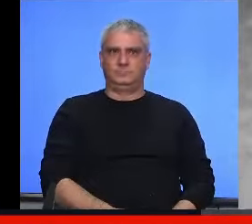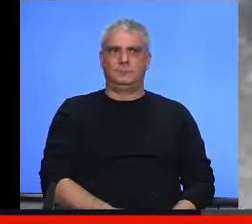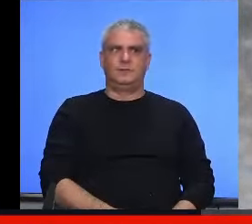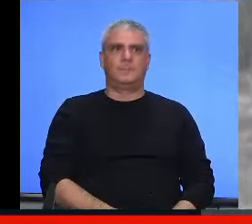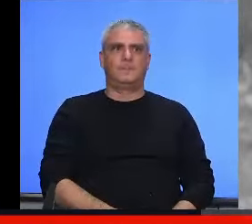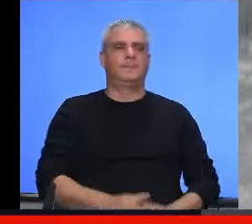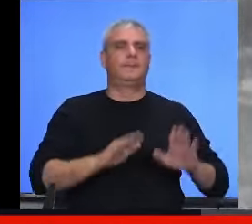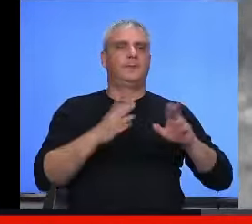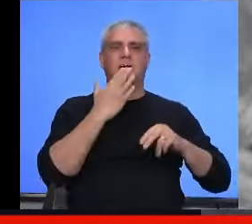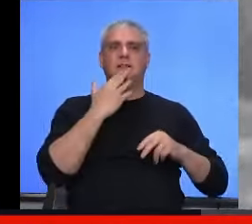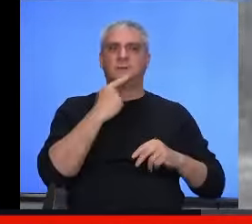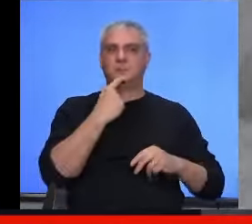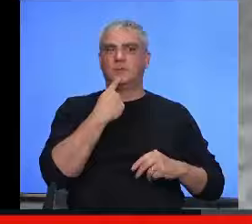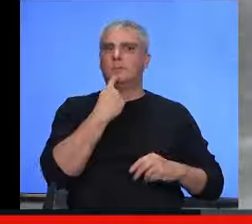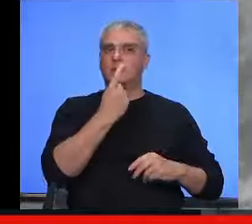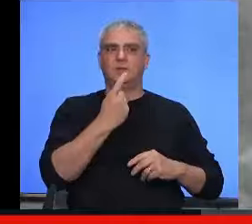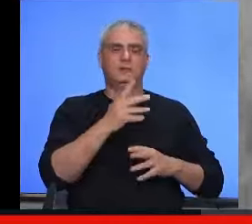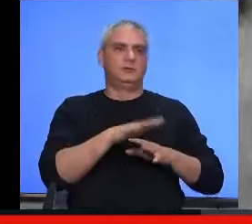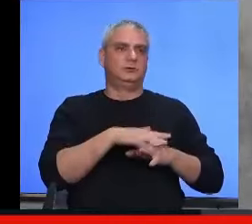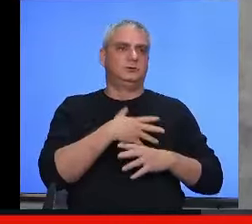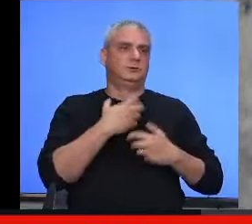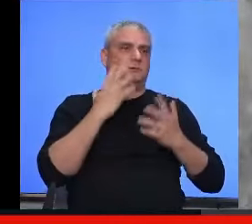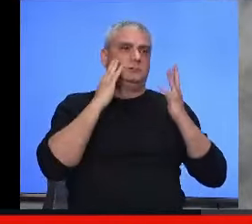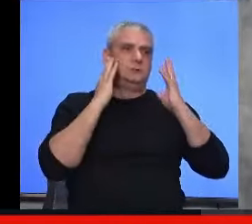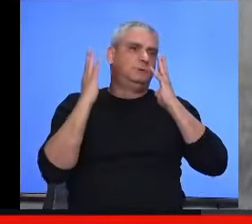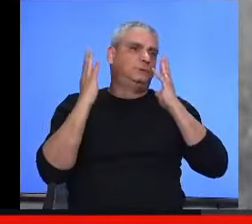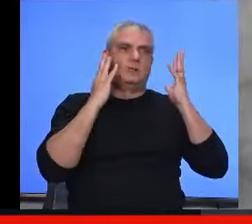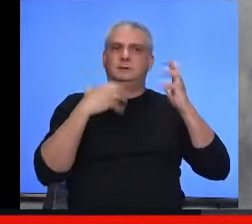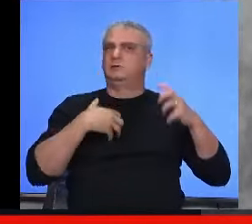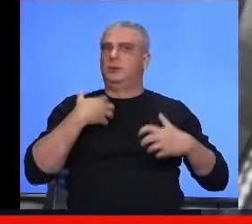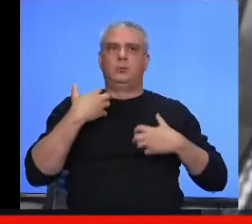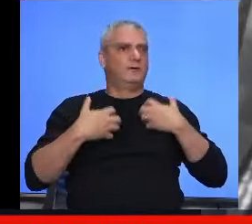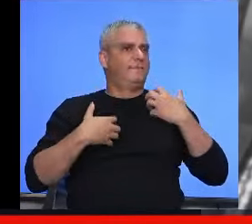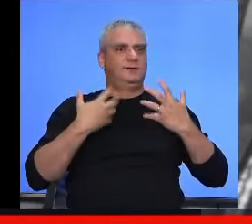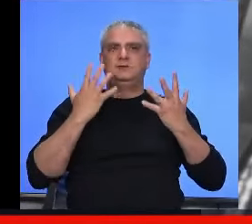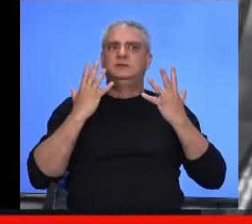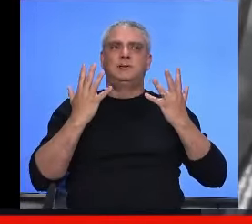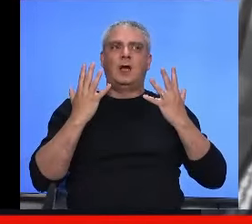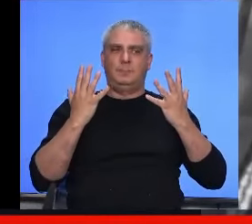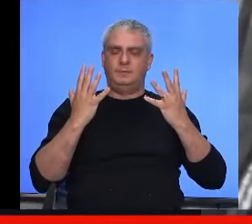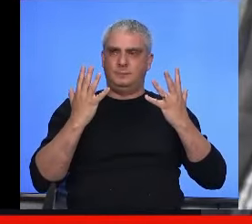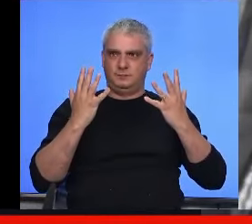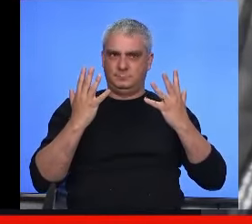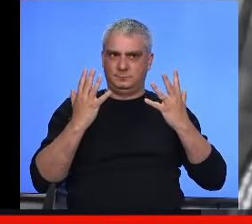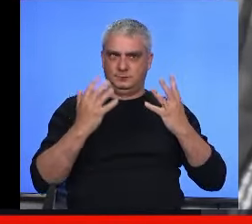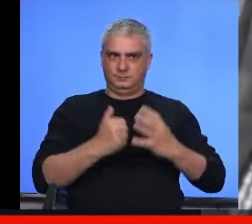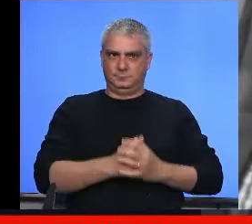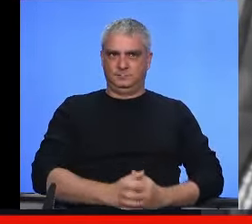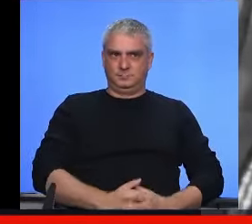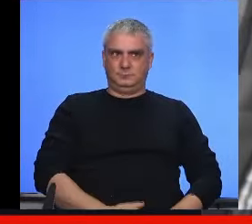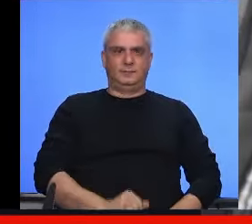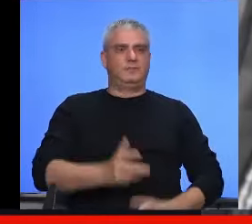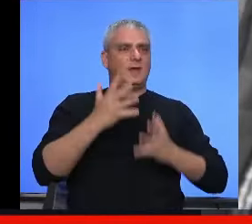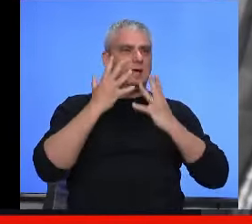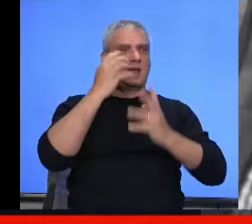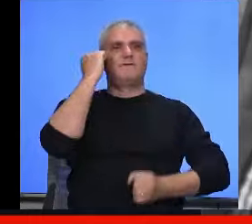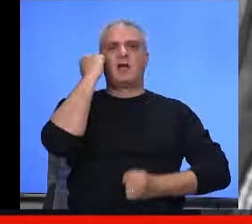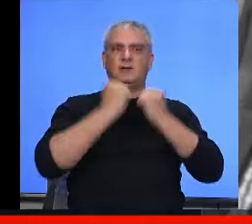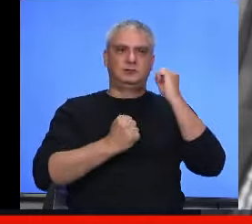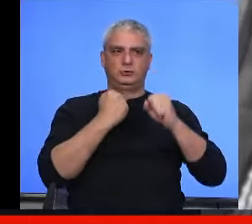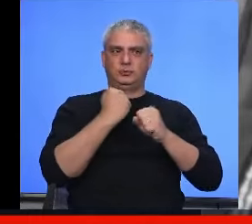ממשלת ישראל מביאה רגשי הזדעזות וזעם על התקפה